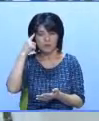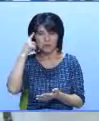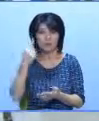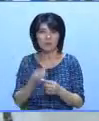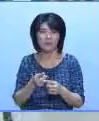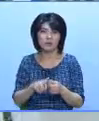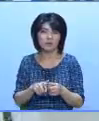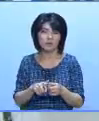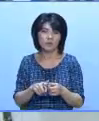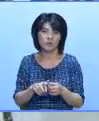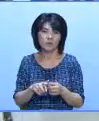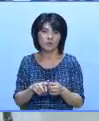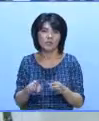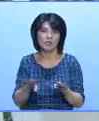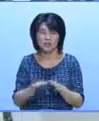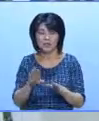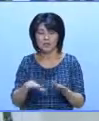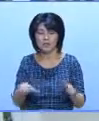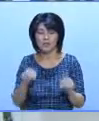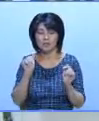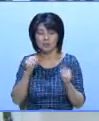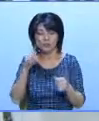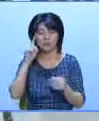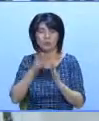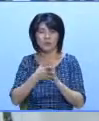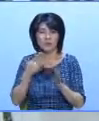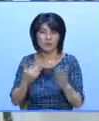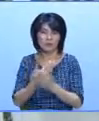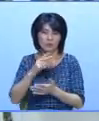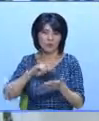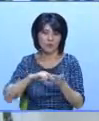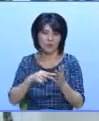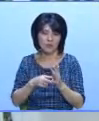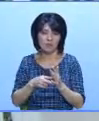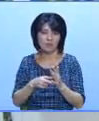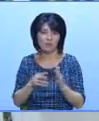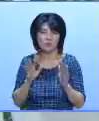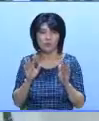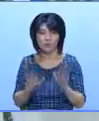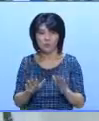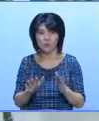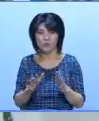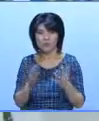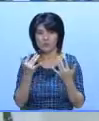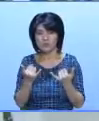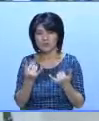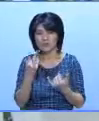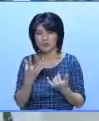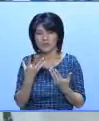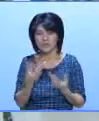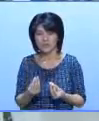Осыған сай оқулықта сай болу керек деп мен ойлаймын. Енді қазір енді осы 4-2 күн арасында